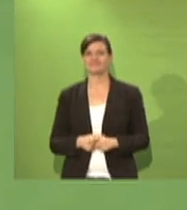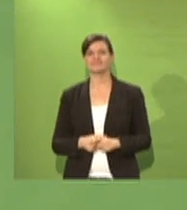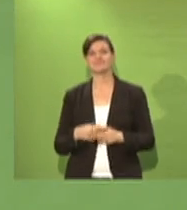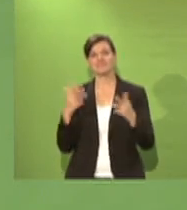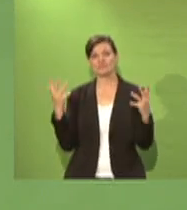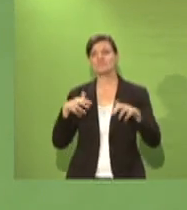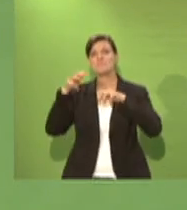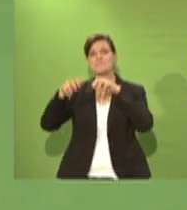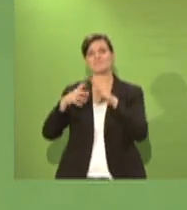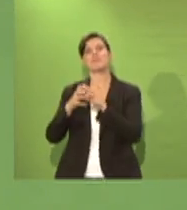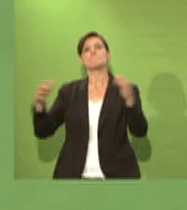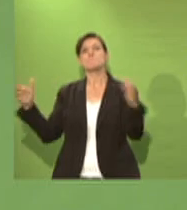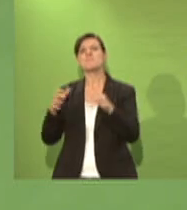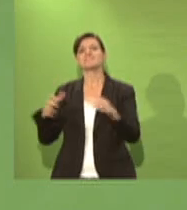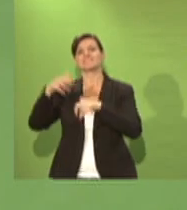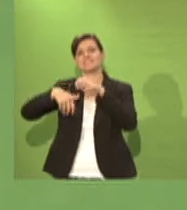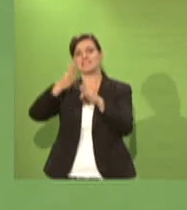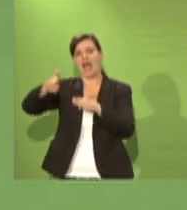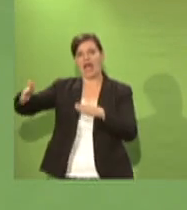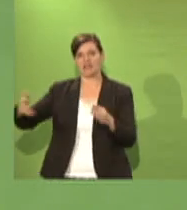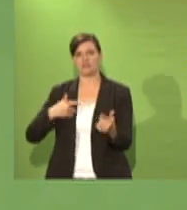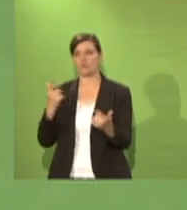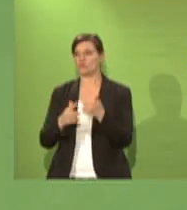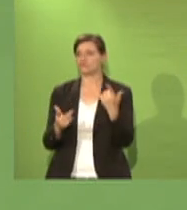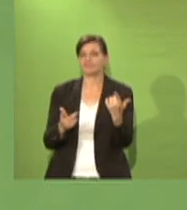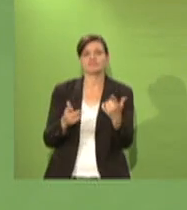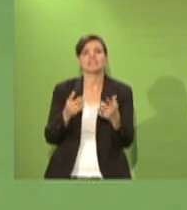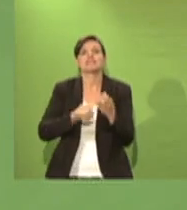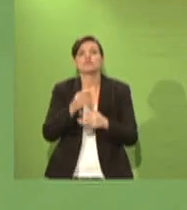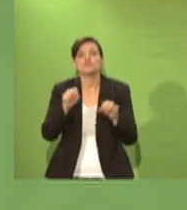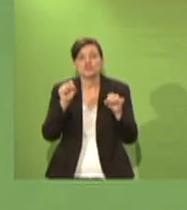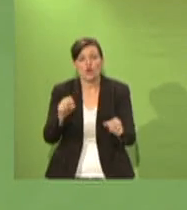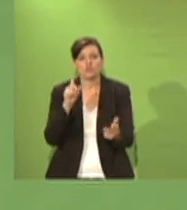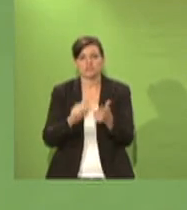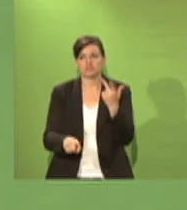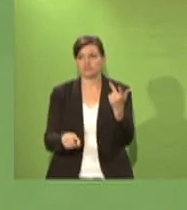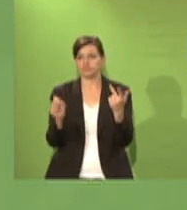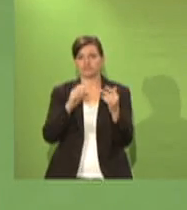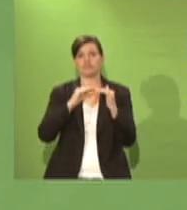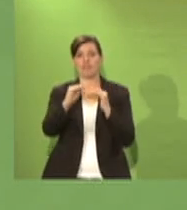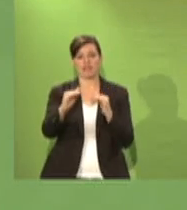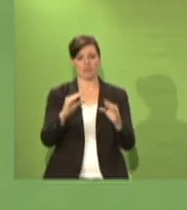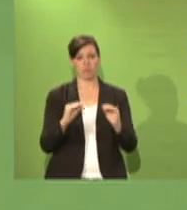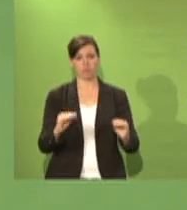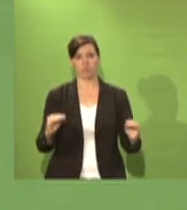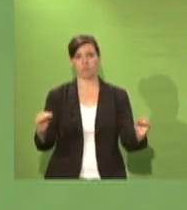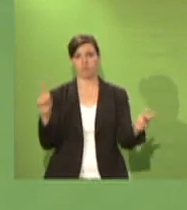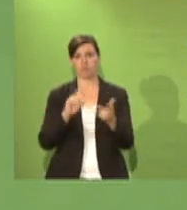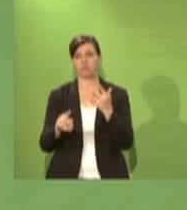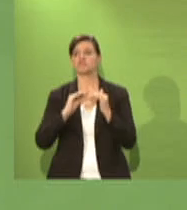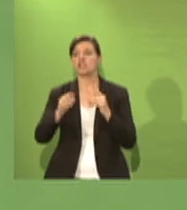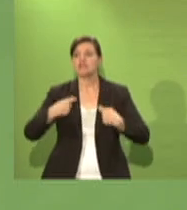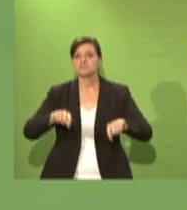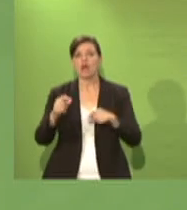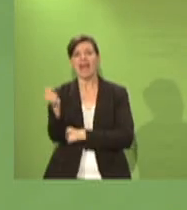Massentierhaltung, Naturschutz, Vermeisung von großen Flächen, Versiegelung von Flächen, Straßenbau,